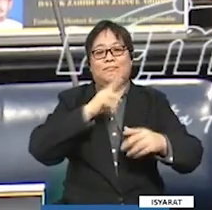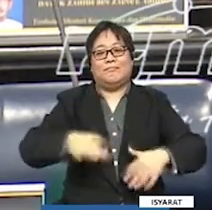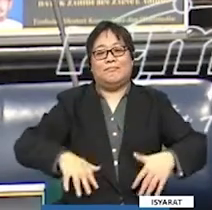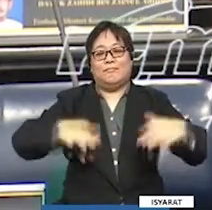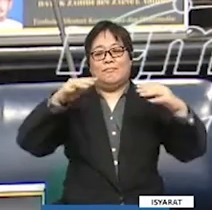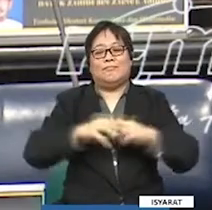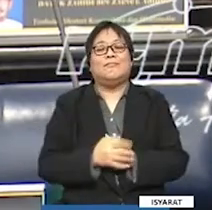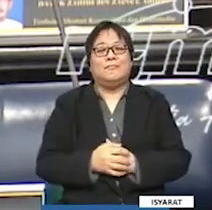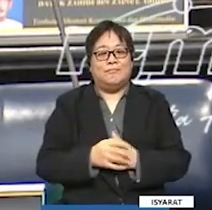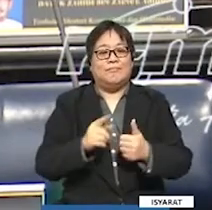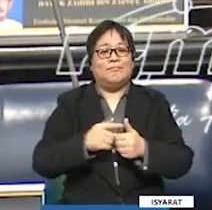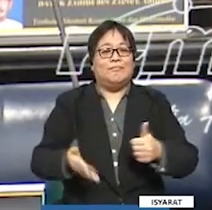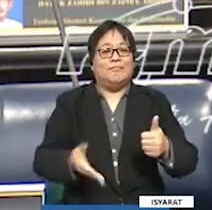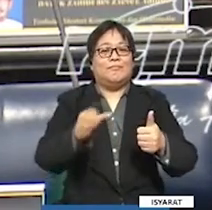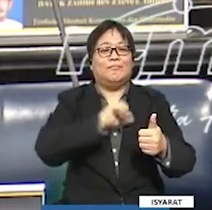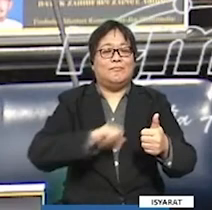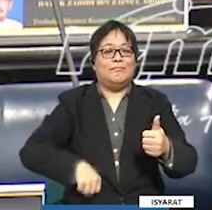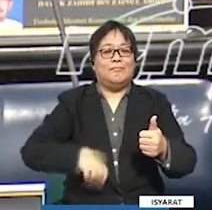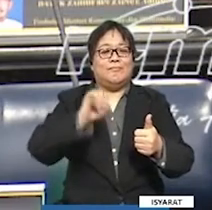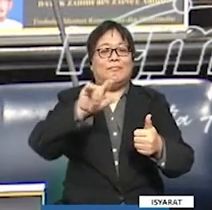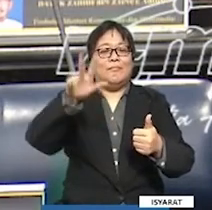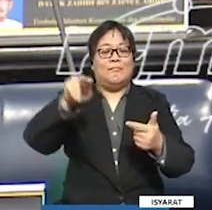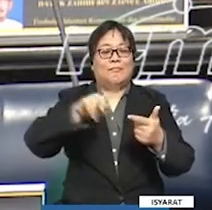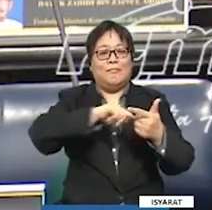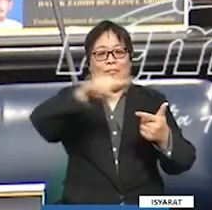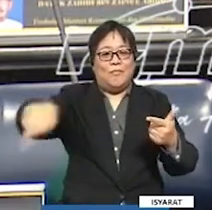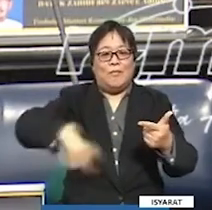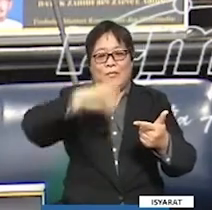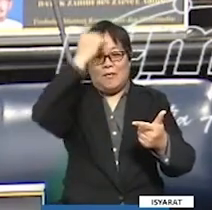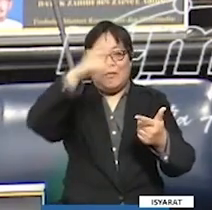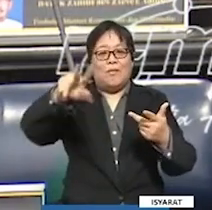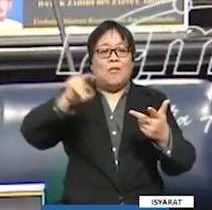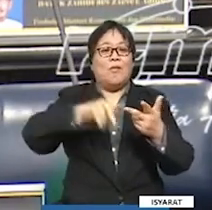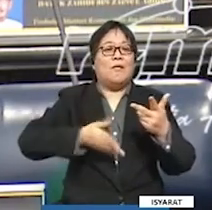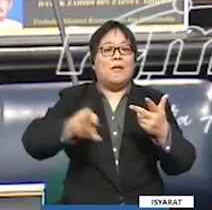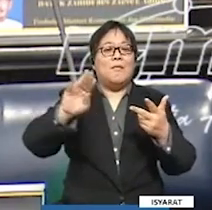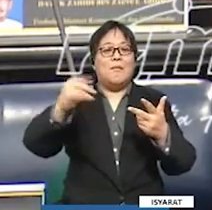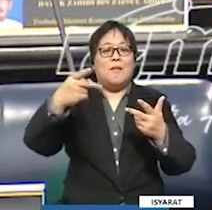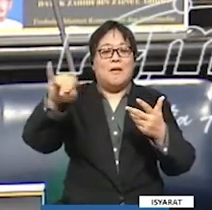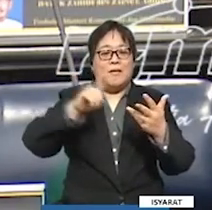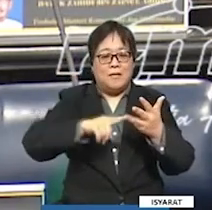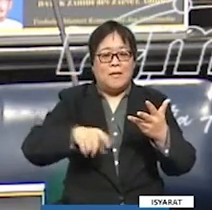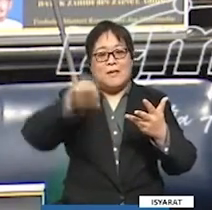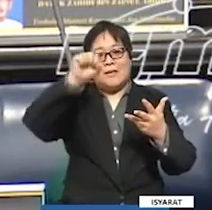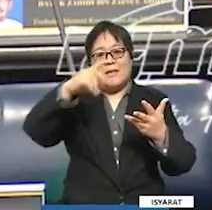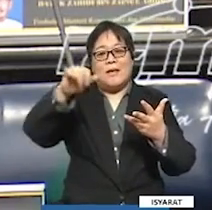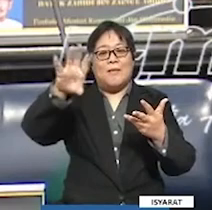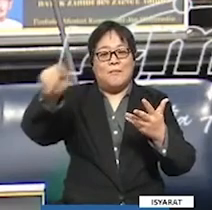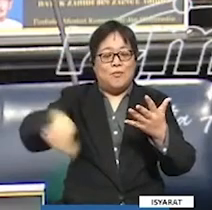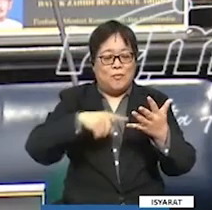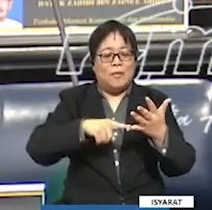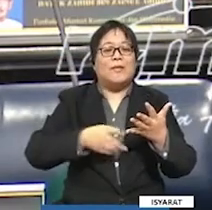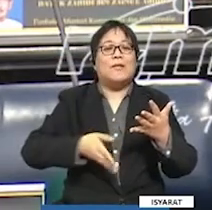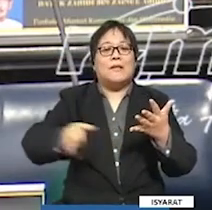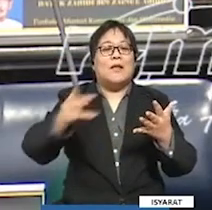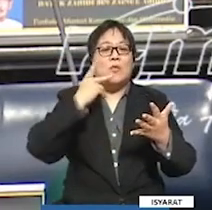banjir, antaranya di Jalan Sultan Salahuddin, Bulatan Dato' On, sekitar Jalan Raja Mahdi, Sungai Toba, Segambut dan sistem